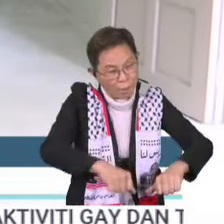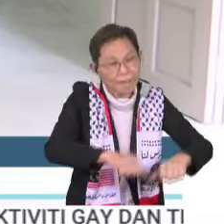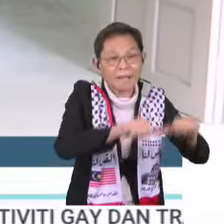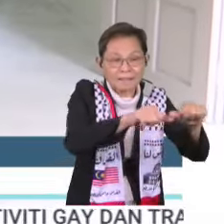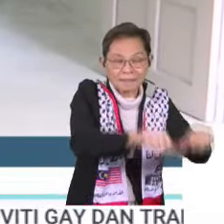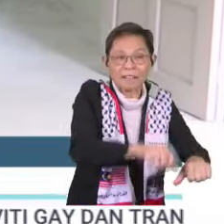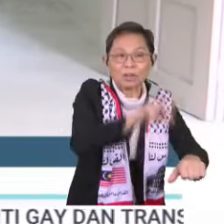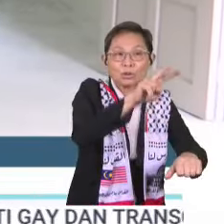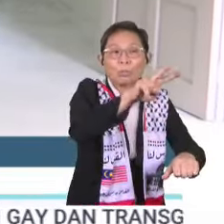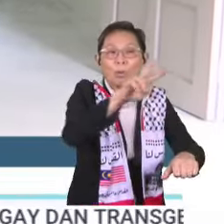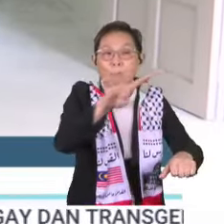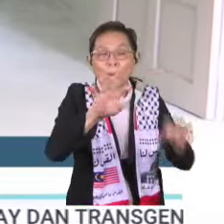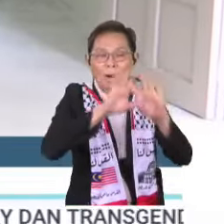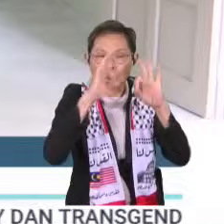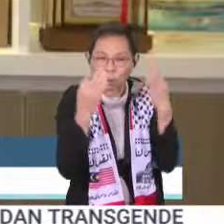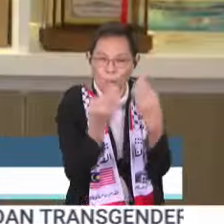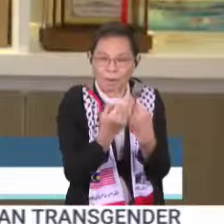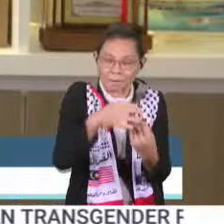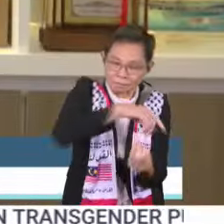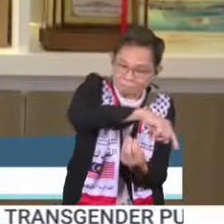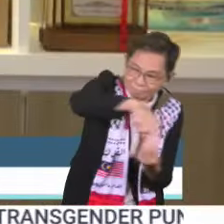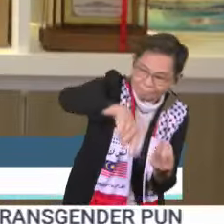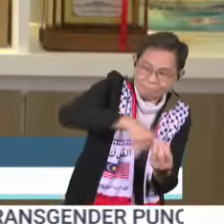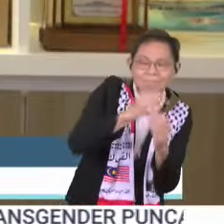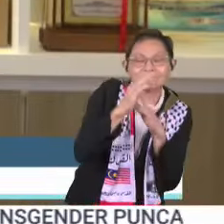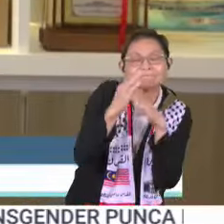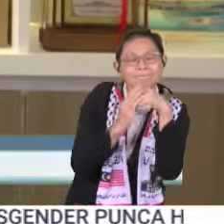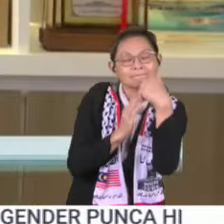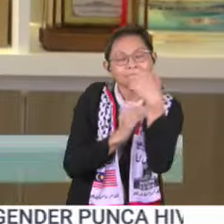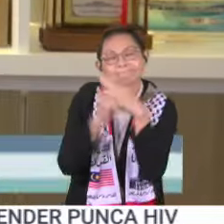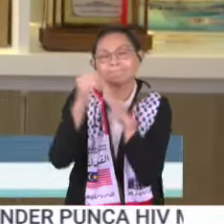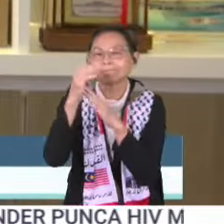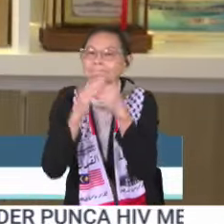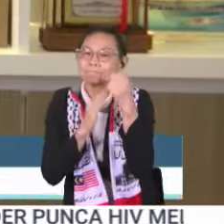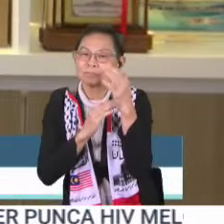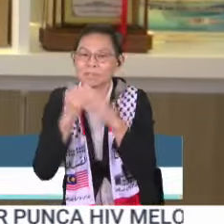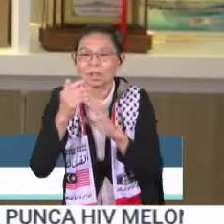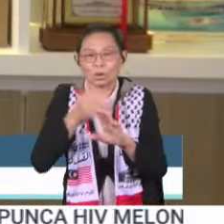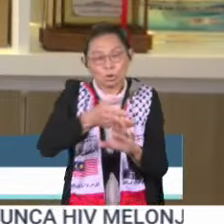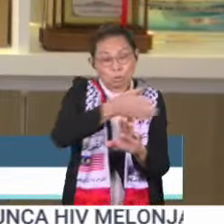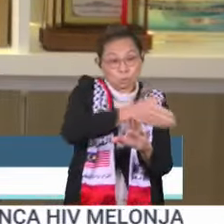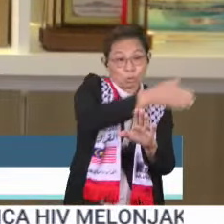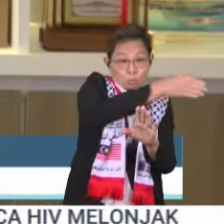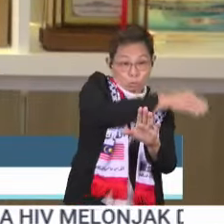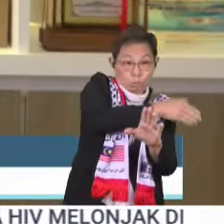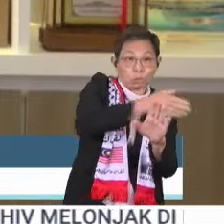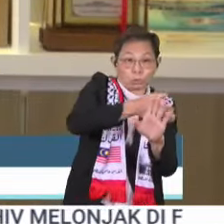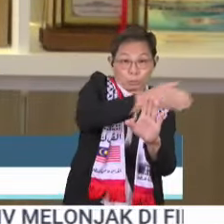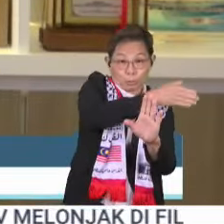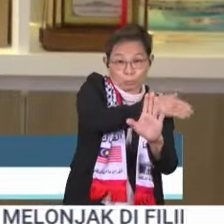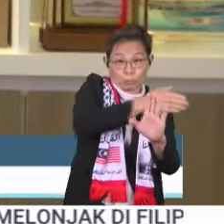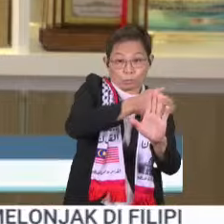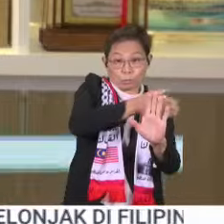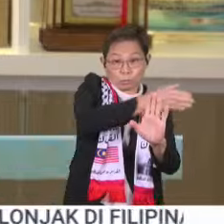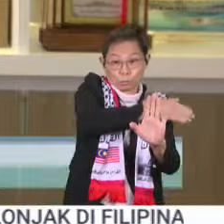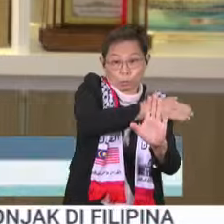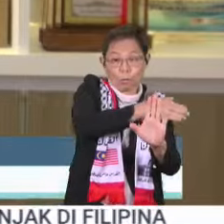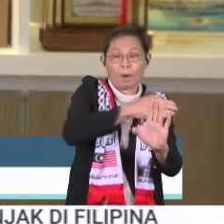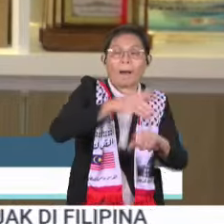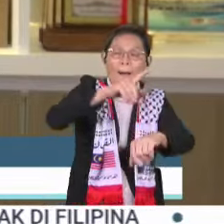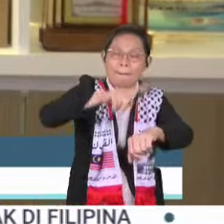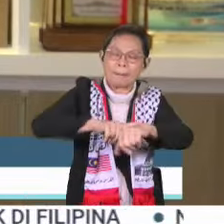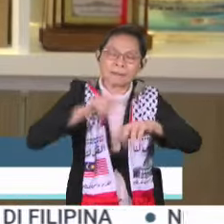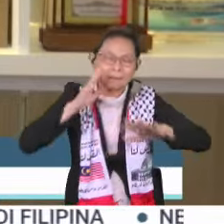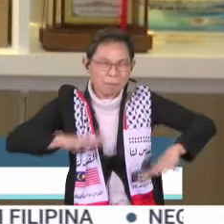keluarga dalam persekitaran yang kondusif. Sebab sebelum ni kita bila ada mangsa yang bukan saja mangsa